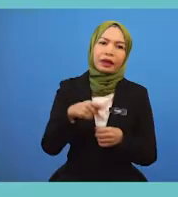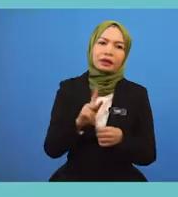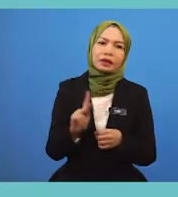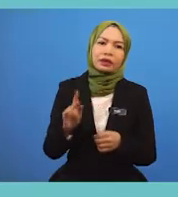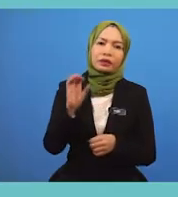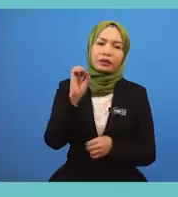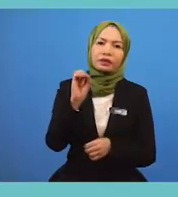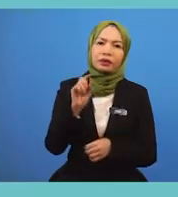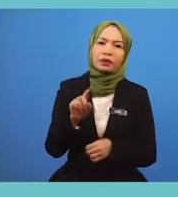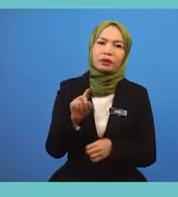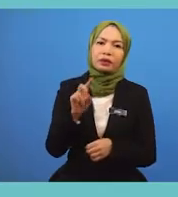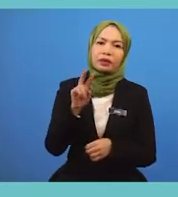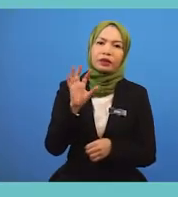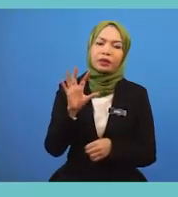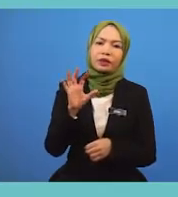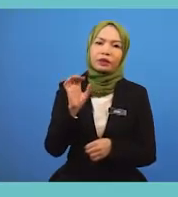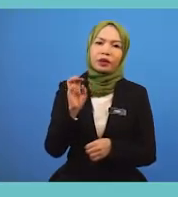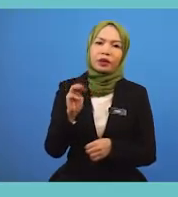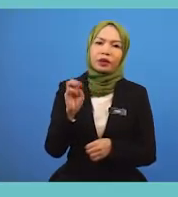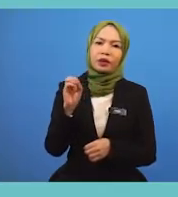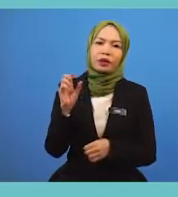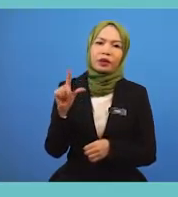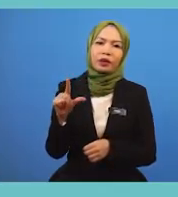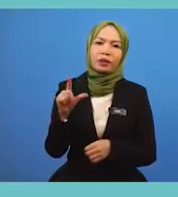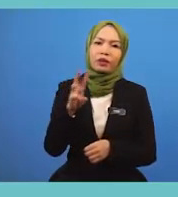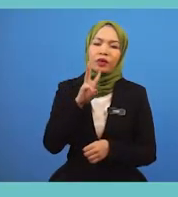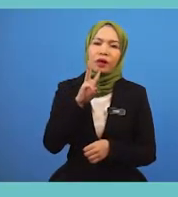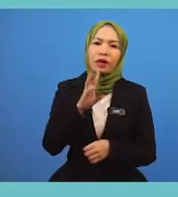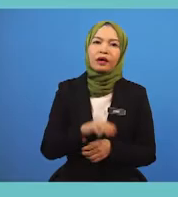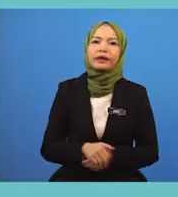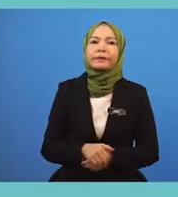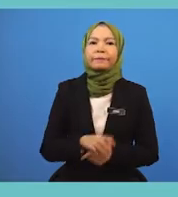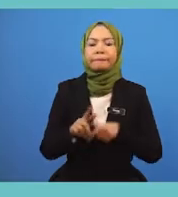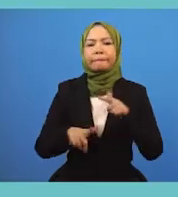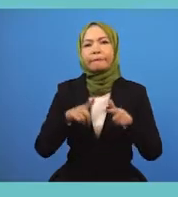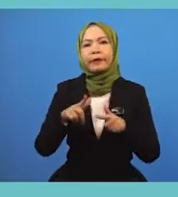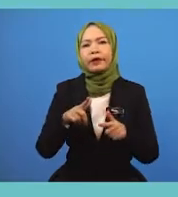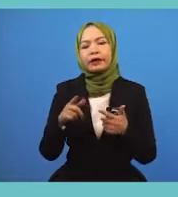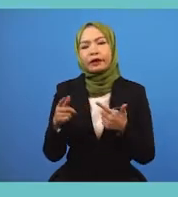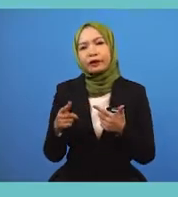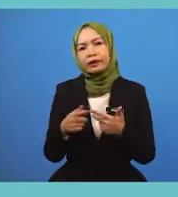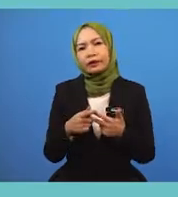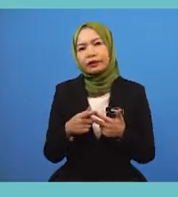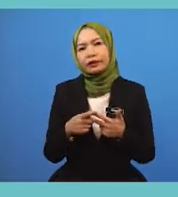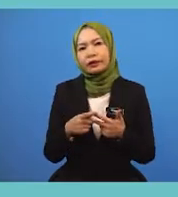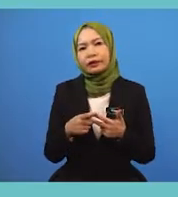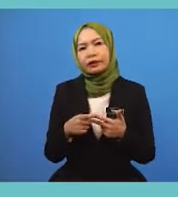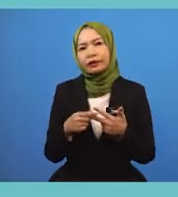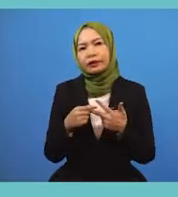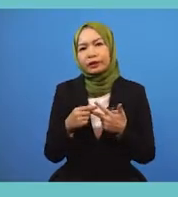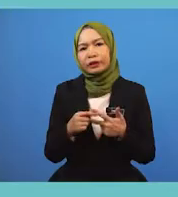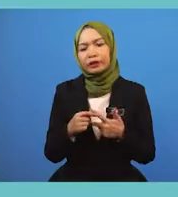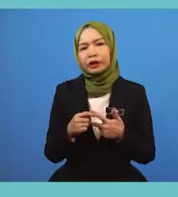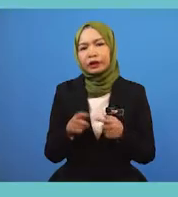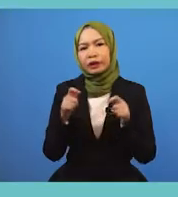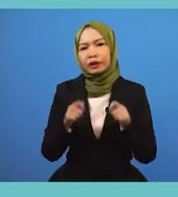air. Murid-murid, langkah yang kedua pula, murid-murid perlu menentukan tenaga